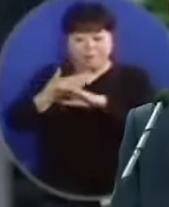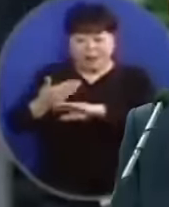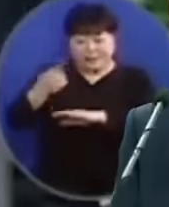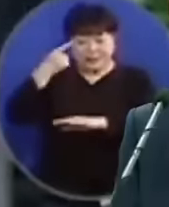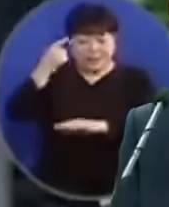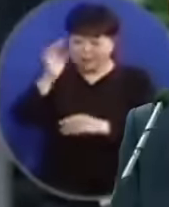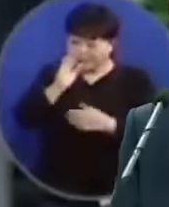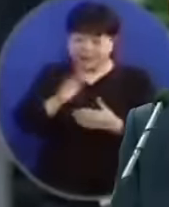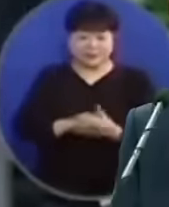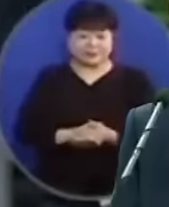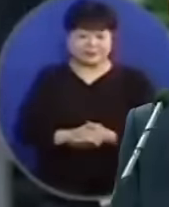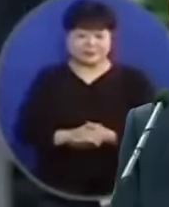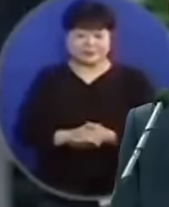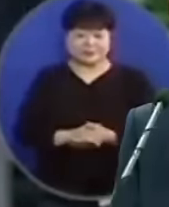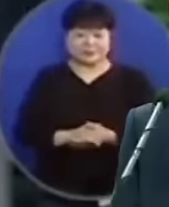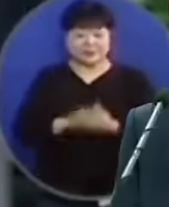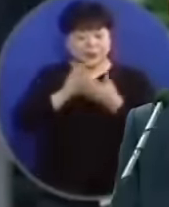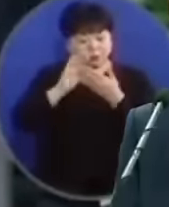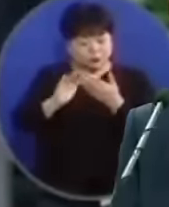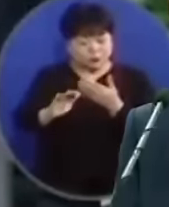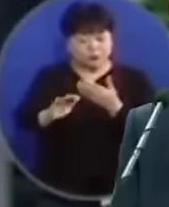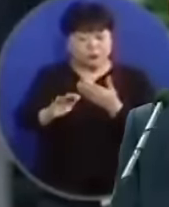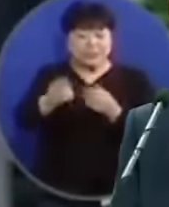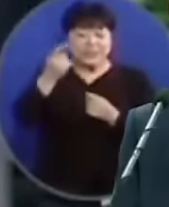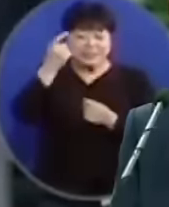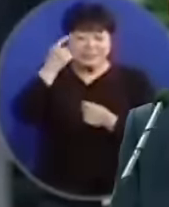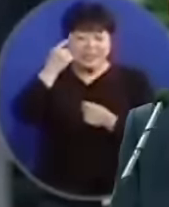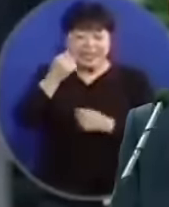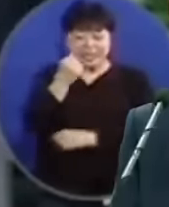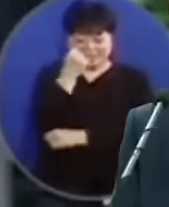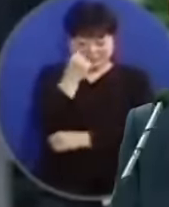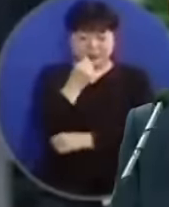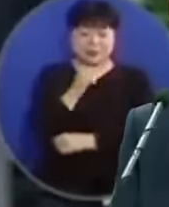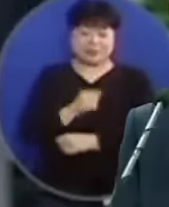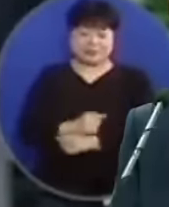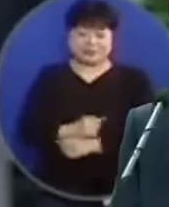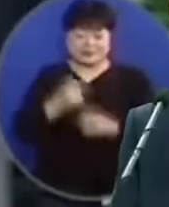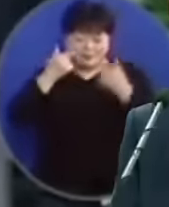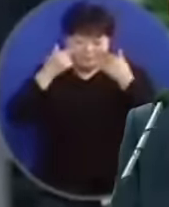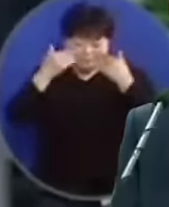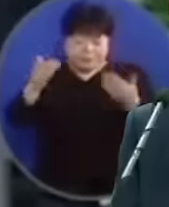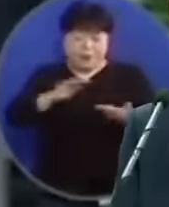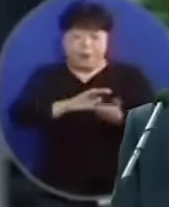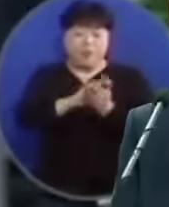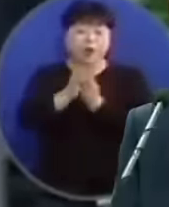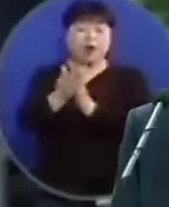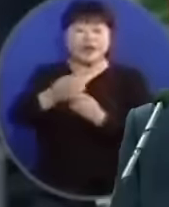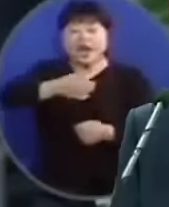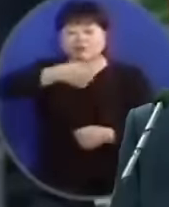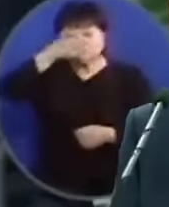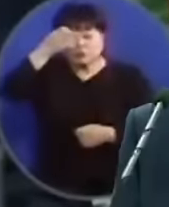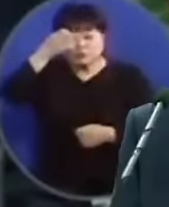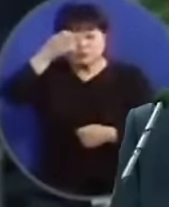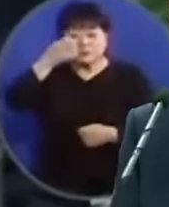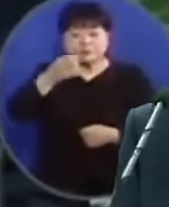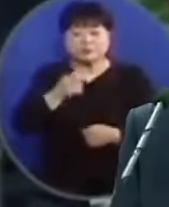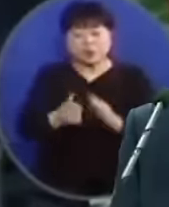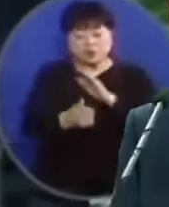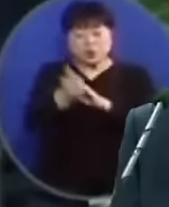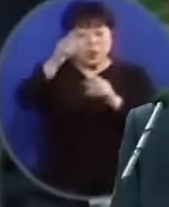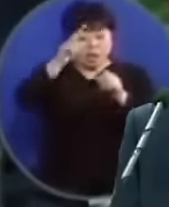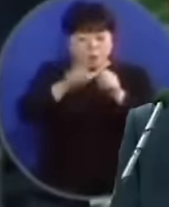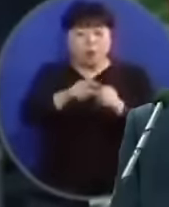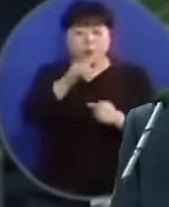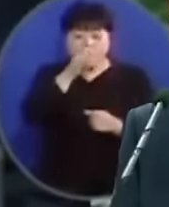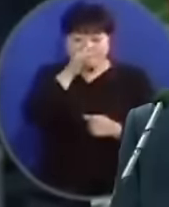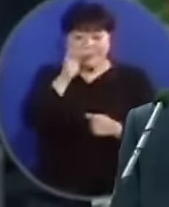생각을 하면 안 되겠지요. 그러고 난 다음에 그 생각을 기초로 해서 분명한 변화시킬 꿈의 소원의 목표가